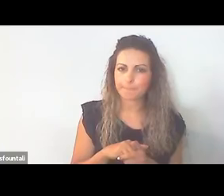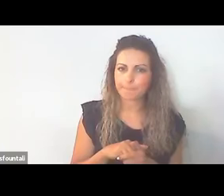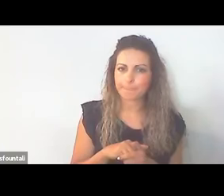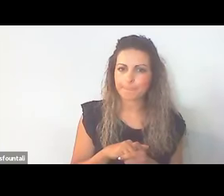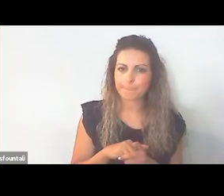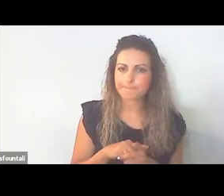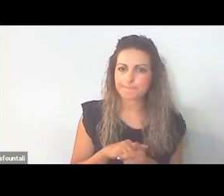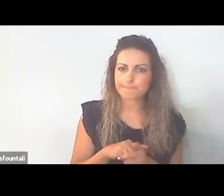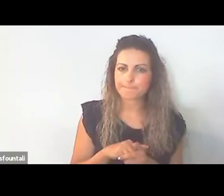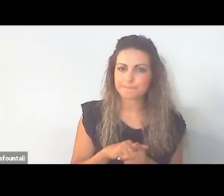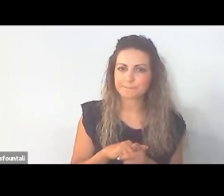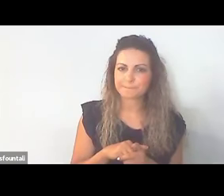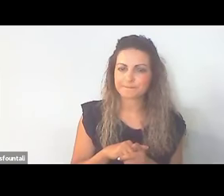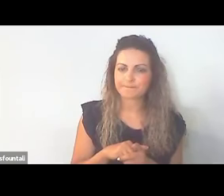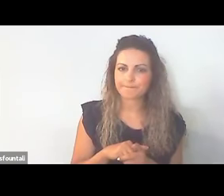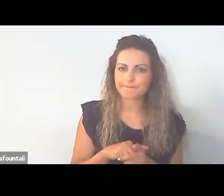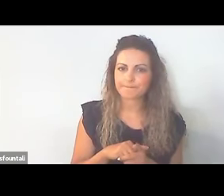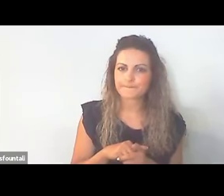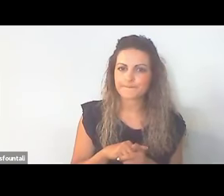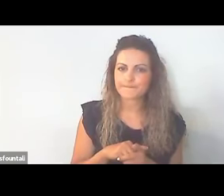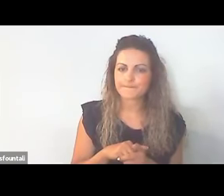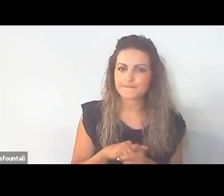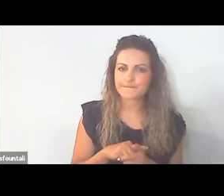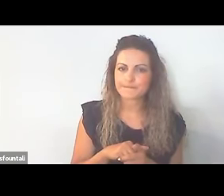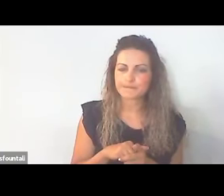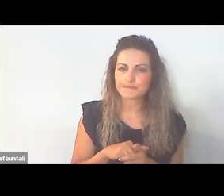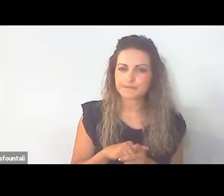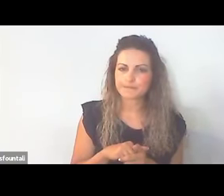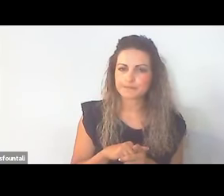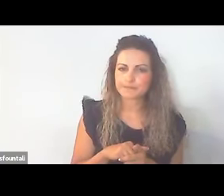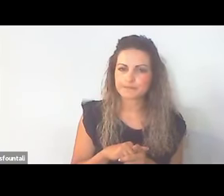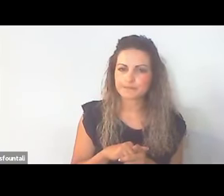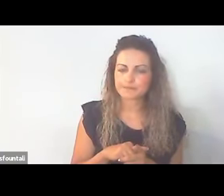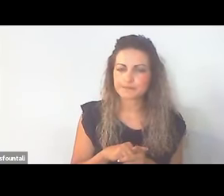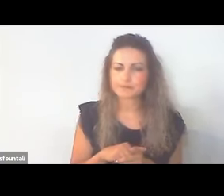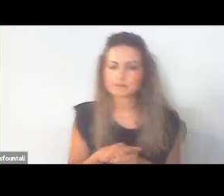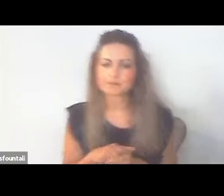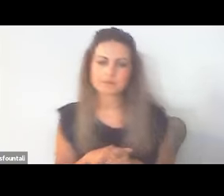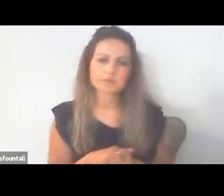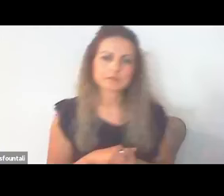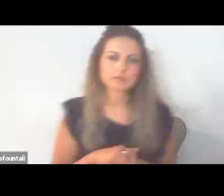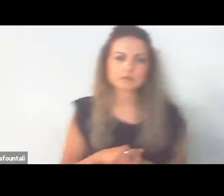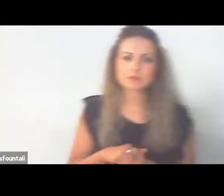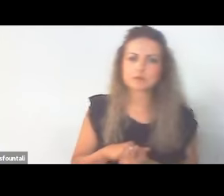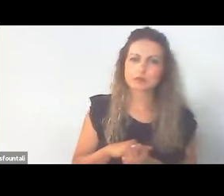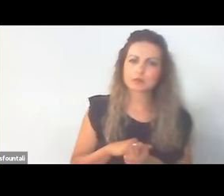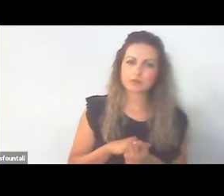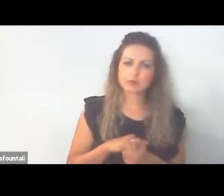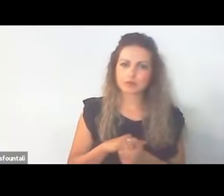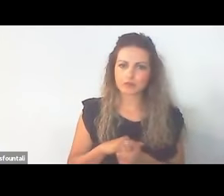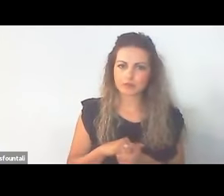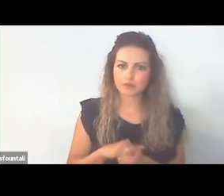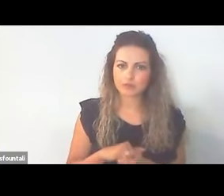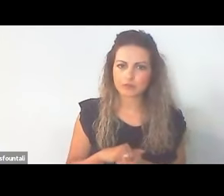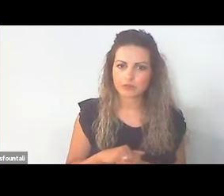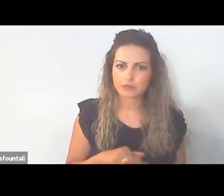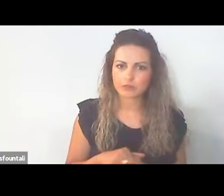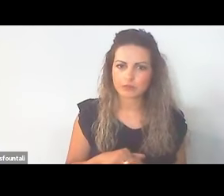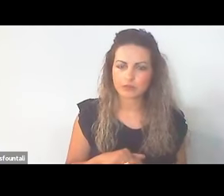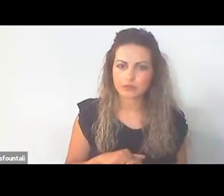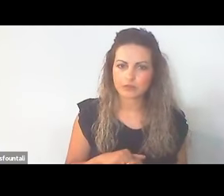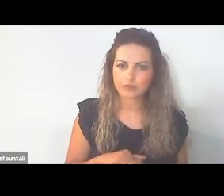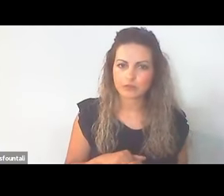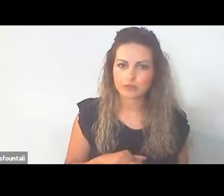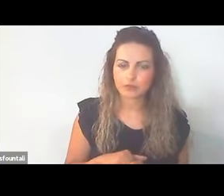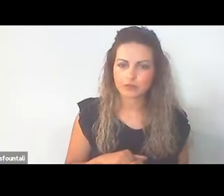αποδοχής του καλύτερου δυνατού έτσι όπως παρουσιαζόταν. Αντίθετα, αυτό που διακήρυξαν οι γυναικείες και φεμινιστικές